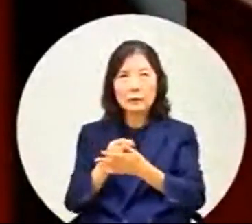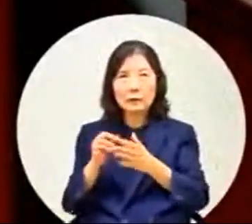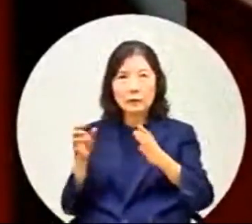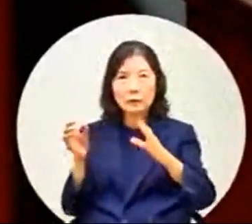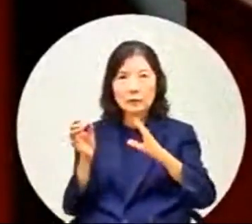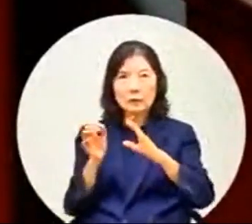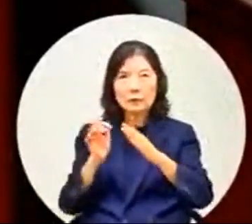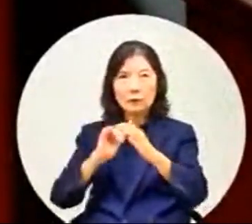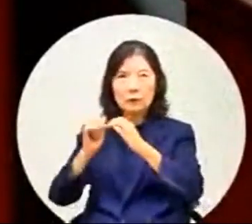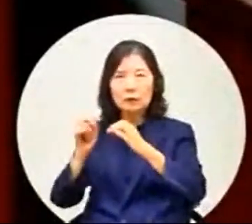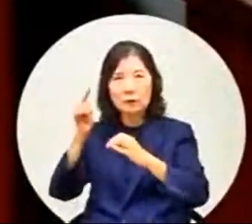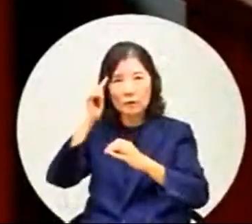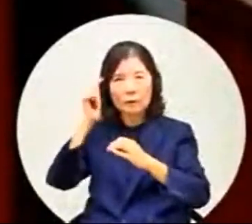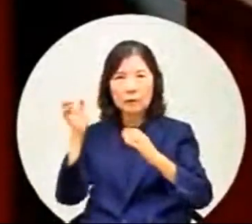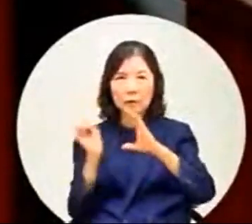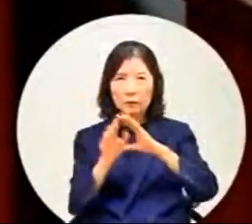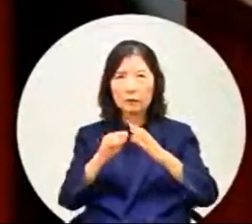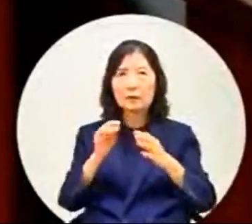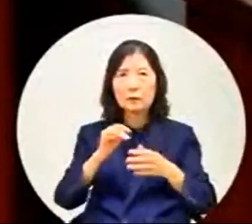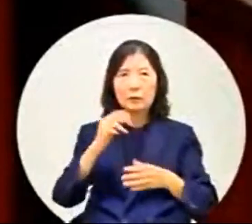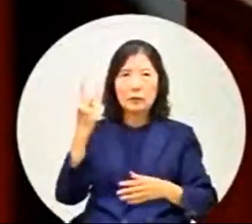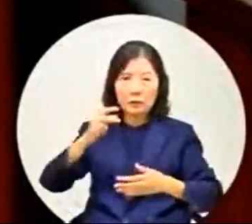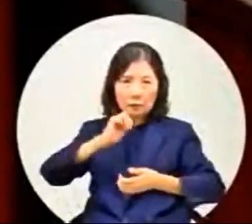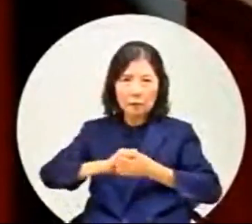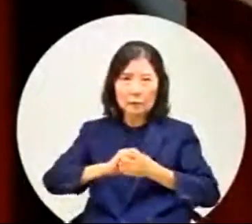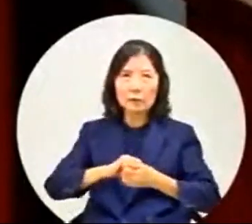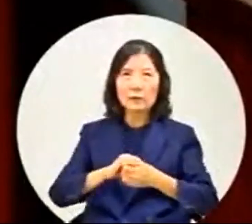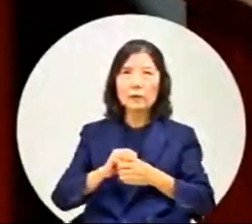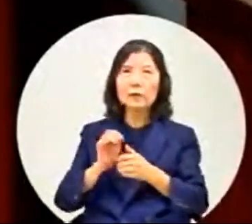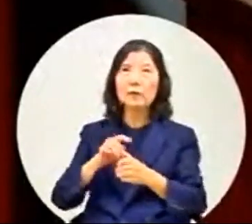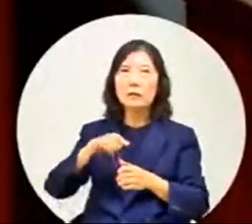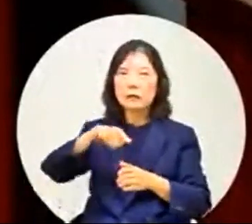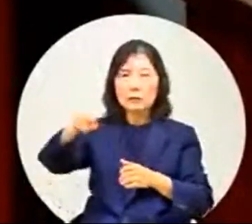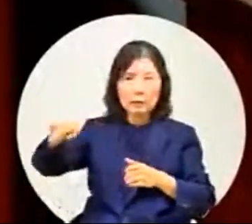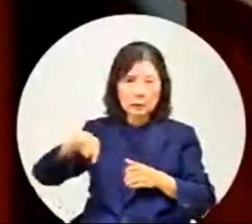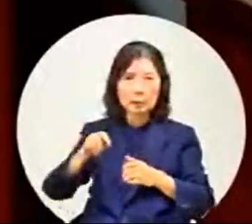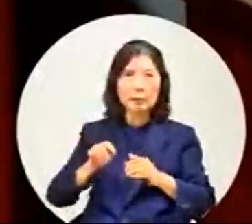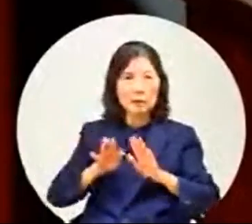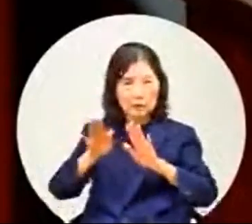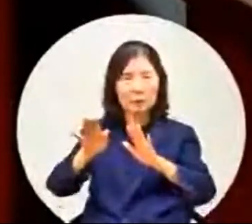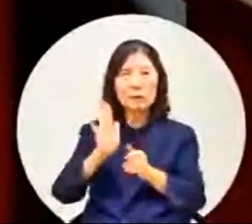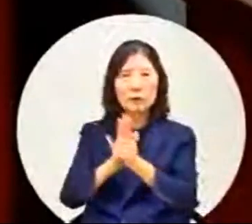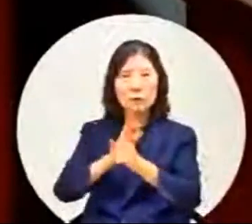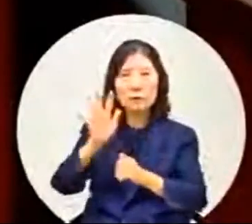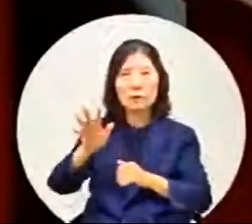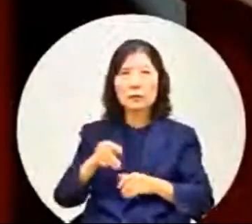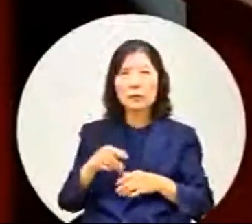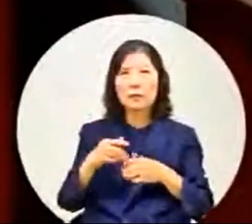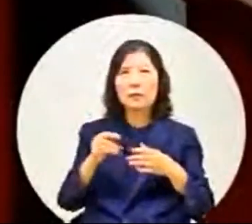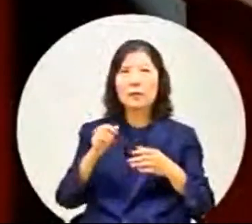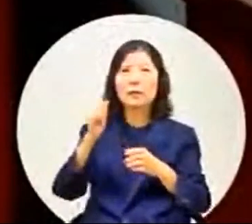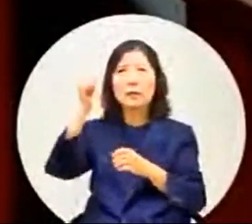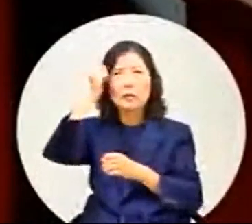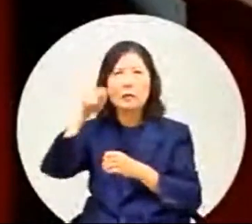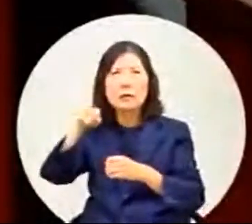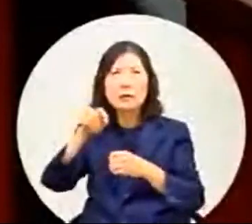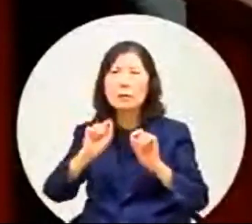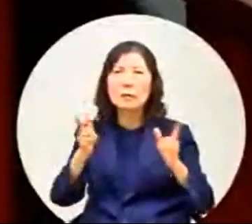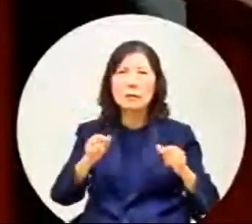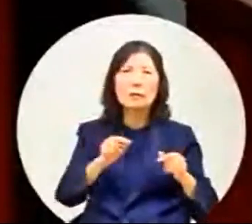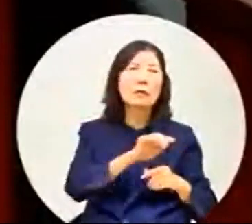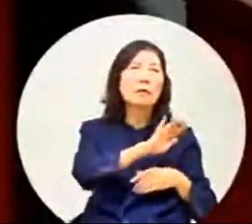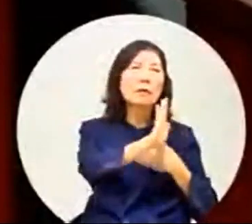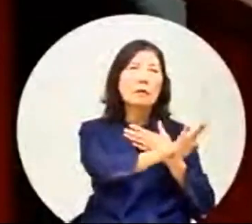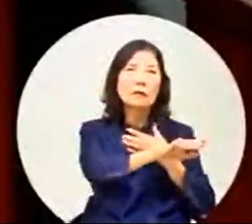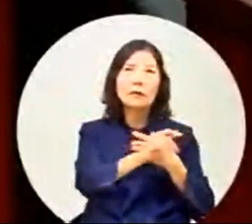方的民意之后才能去做决定，这才是对当地的发展最好的。不能够说不住在这些区域的人一直在喊说